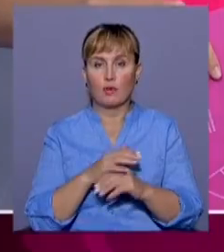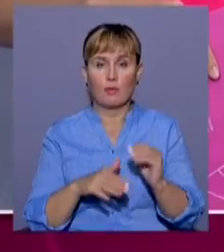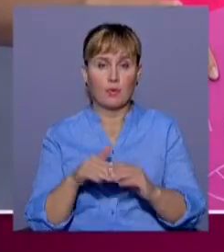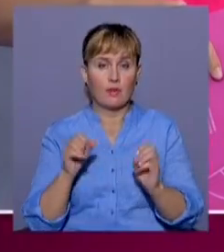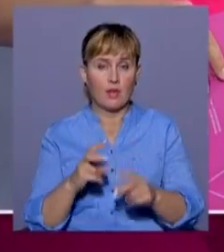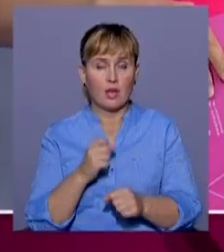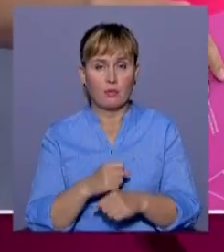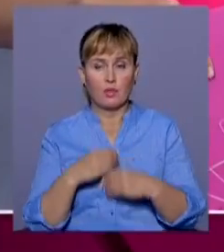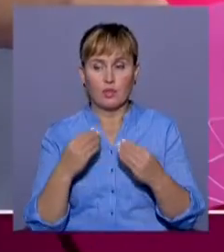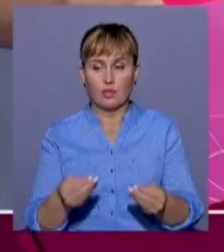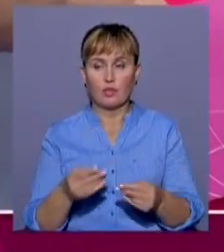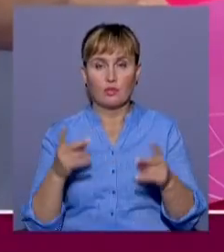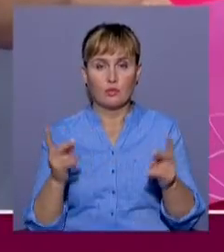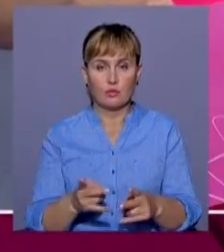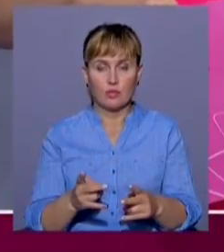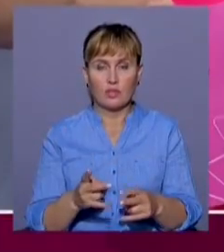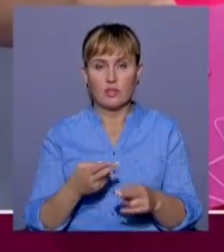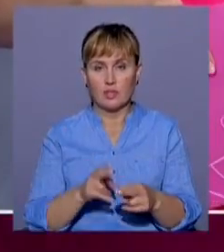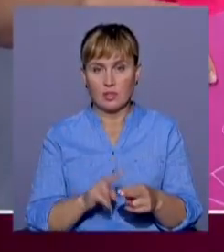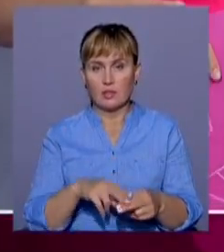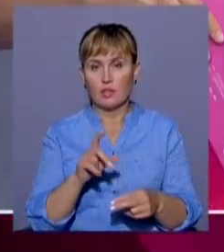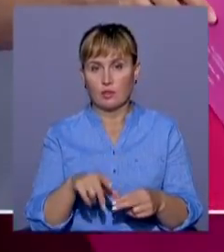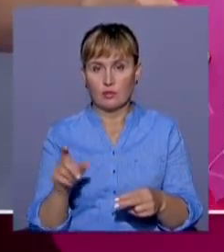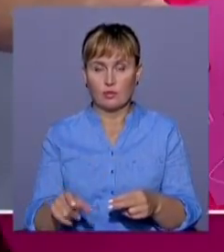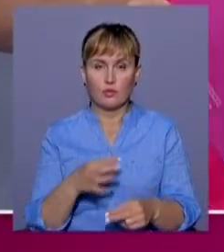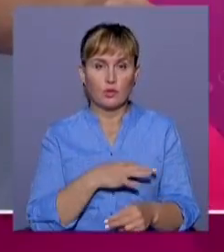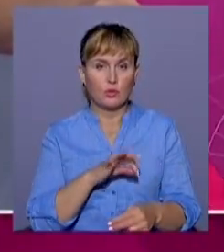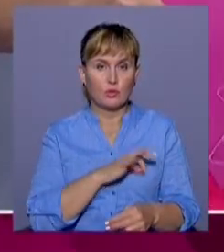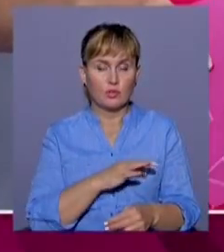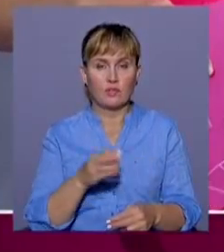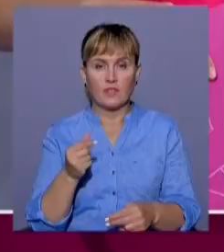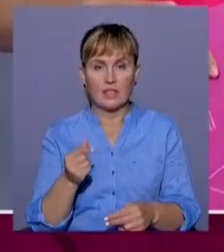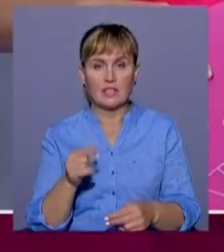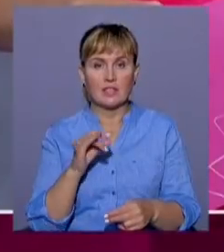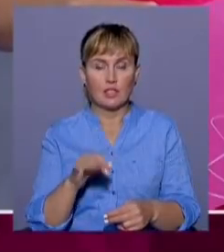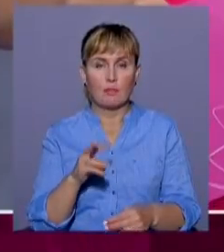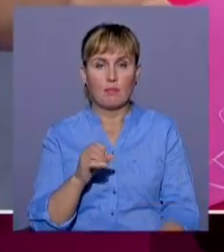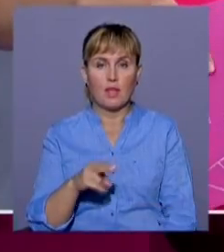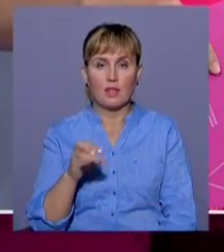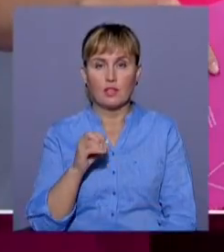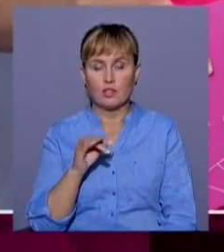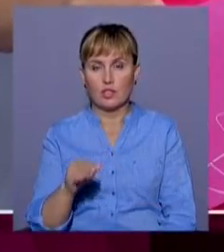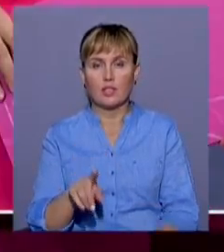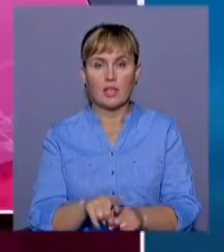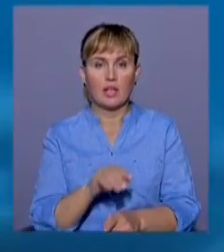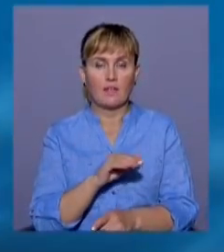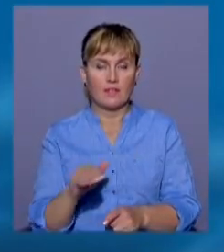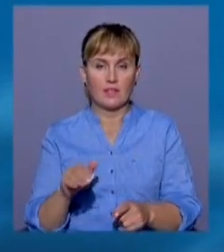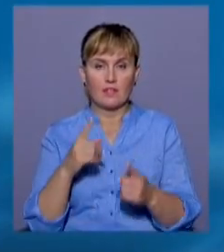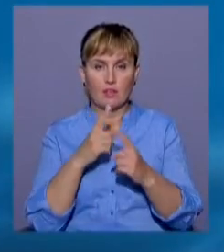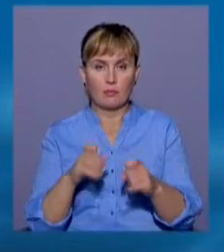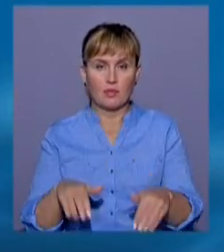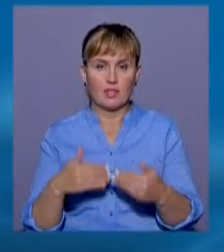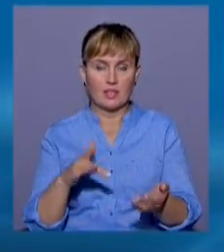А работодатель остро нуждается, как бы это парадоксально ни звучало, в юристах, финансистах и менеджерах. Такова официальная информация,